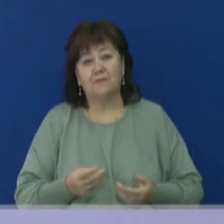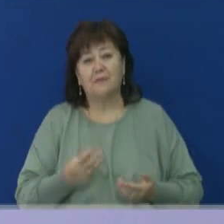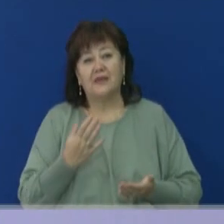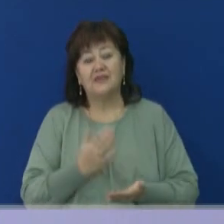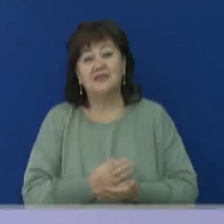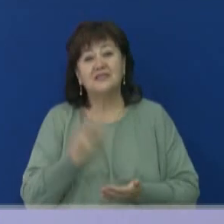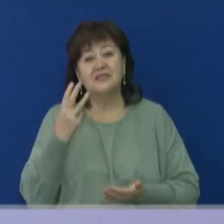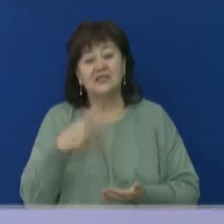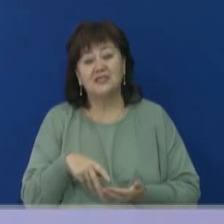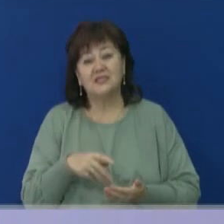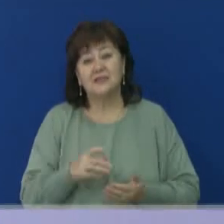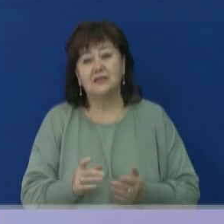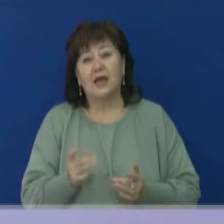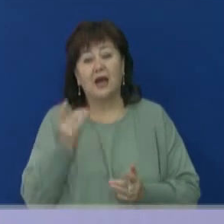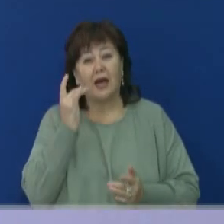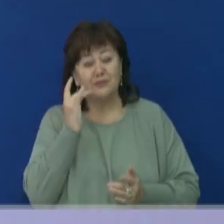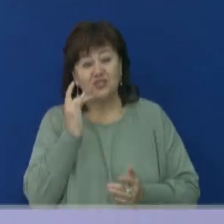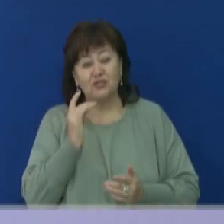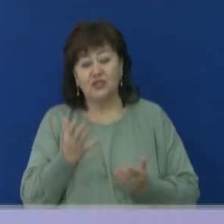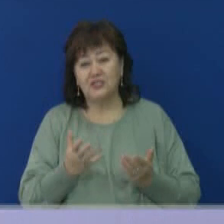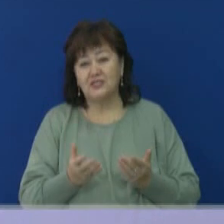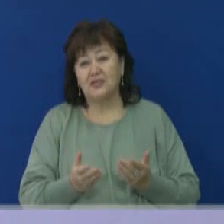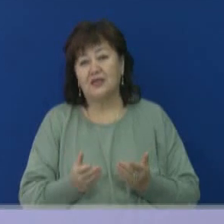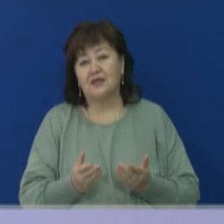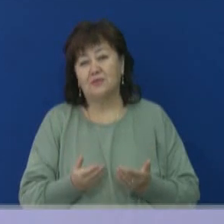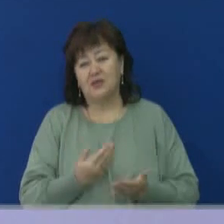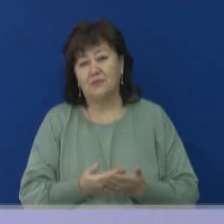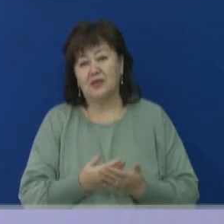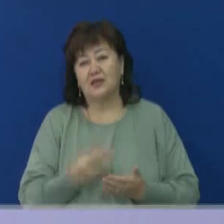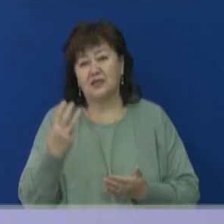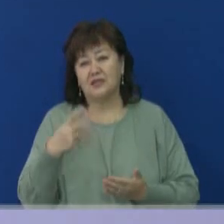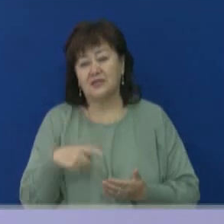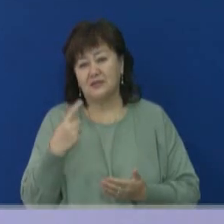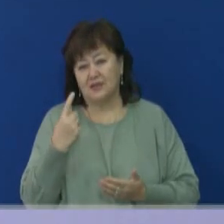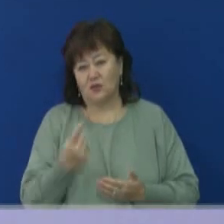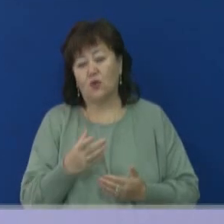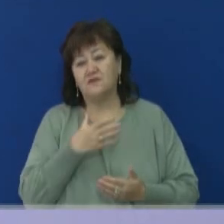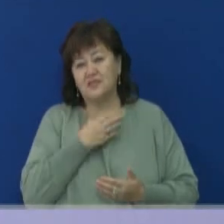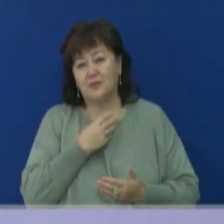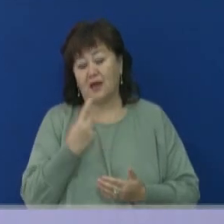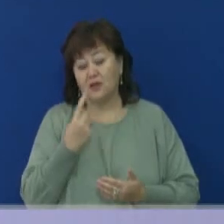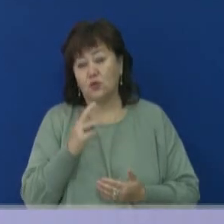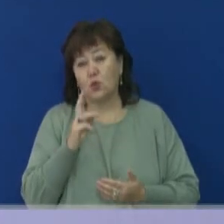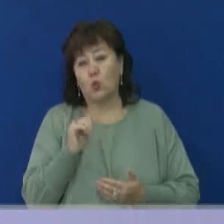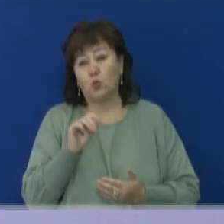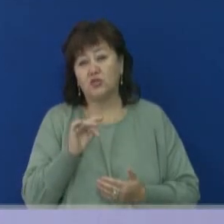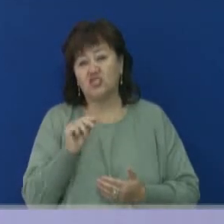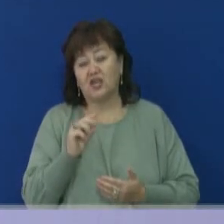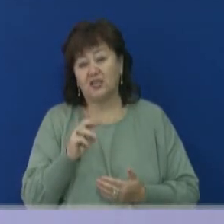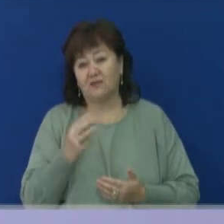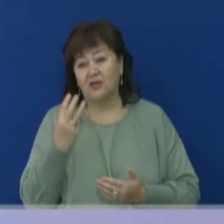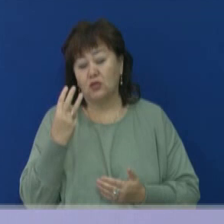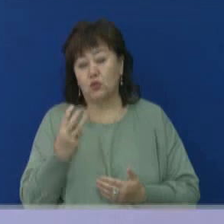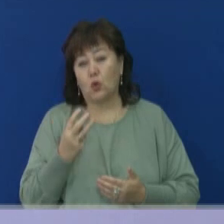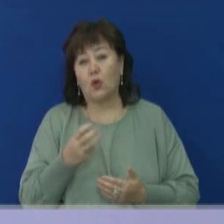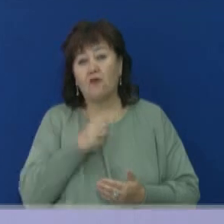типа. Облыс аумағында 35 жаниялық жатақхана бар. Оның 31-і Семей қаласында, біреуі Курчатов қаласында болса, үшеуі